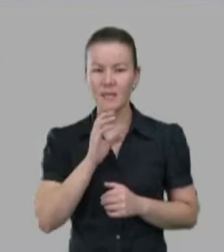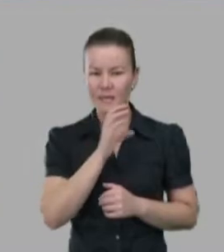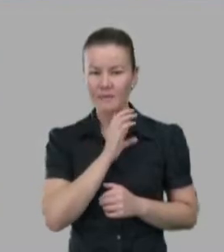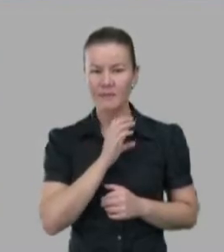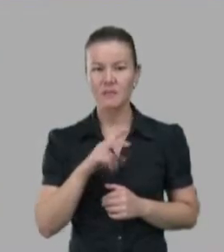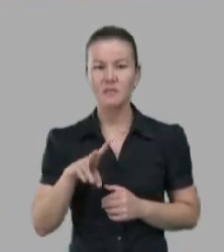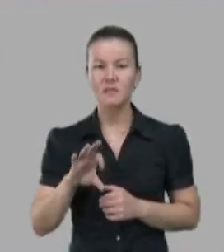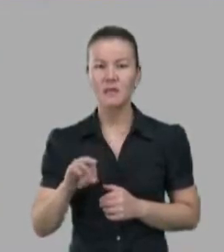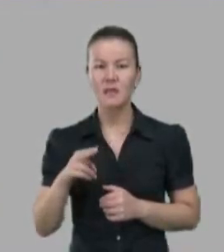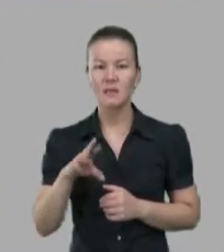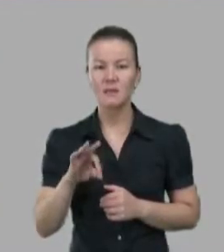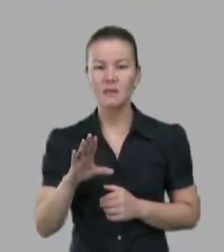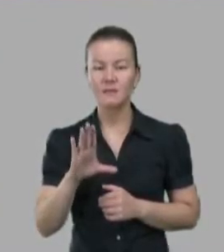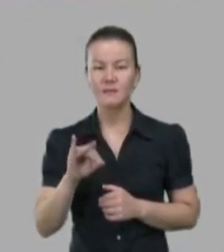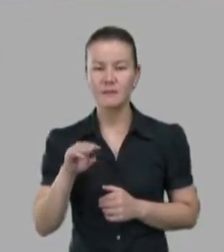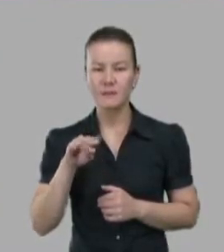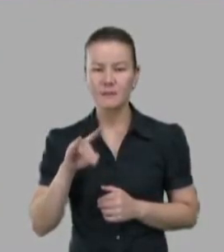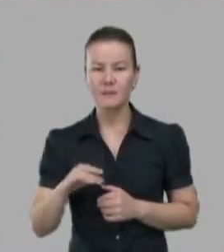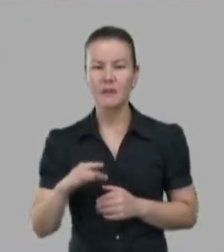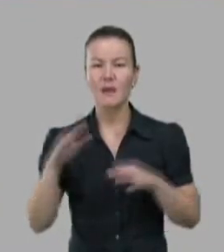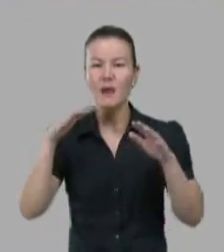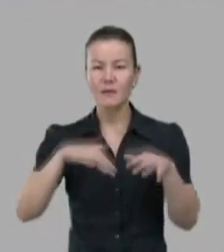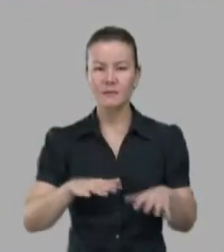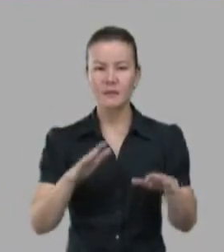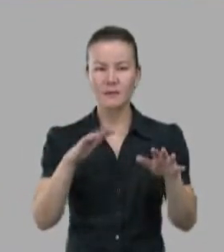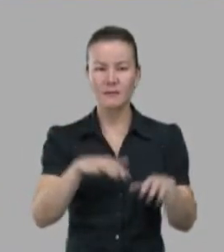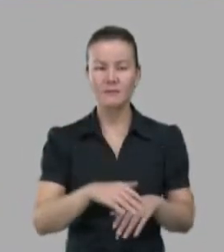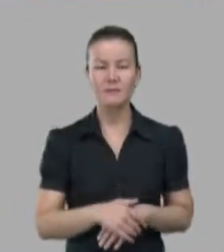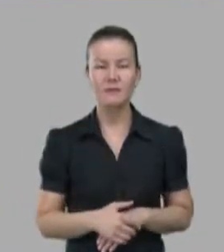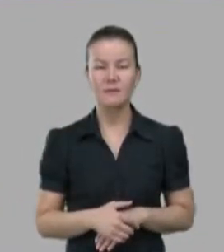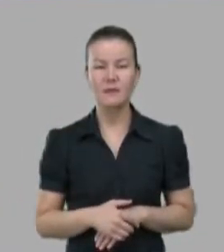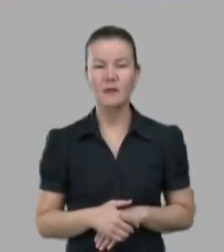Северный Ледовитый океан.